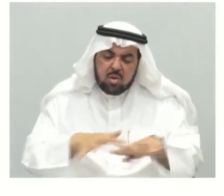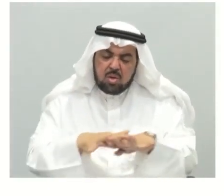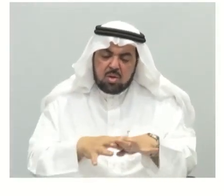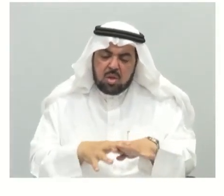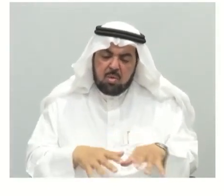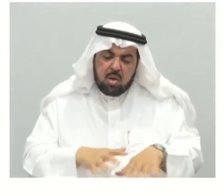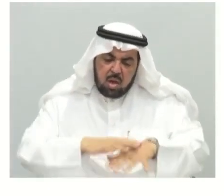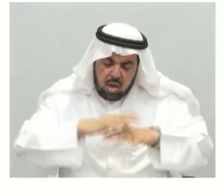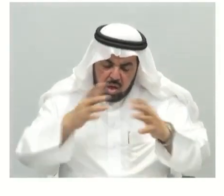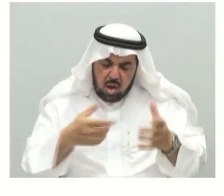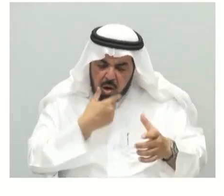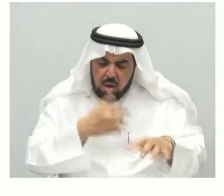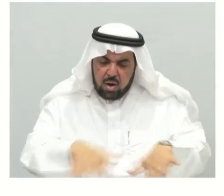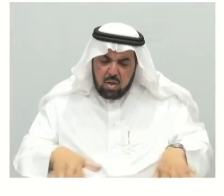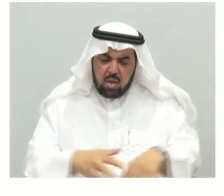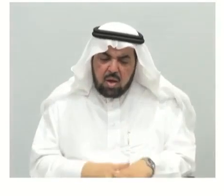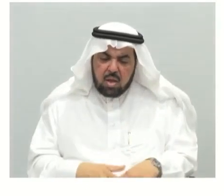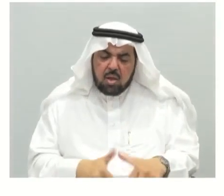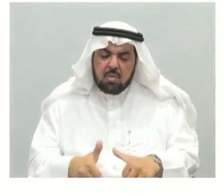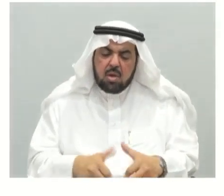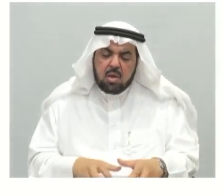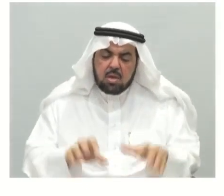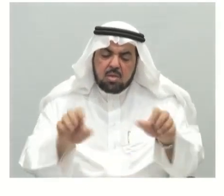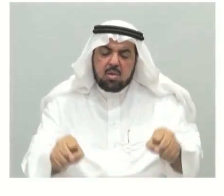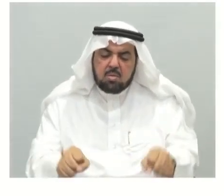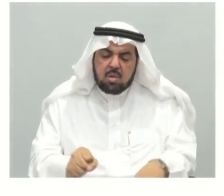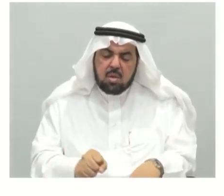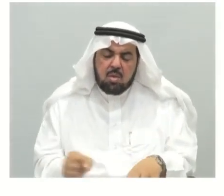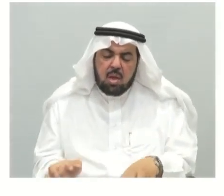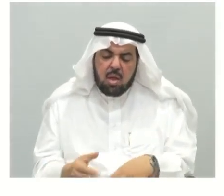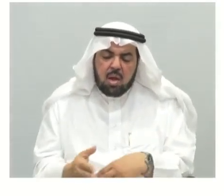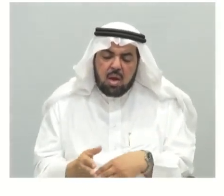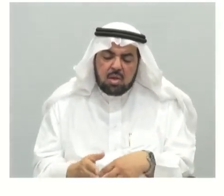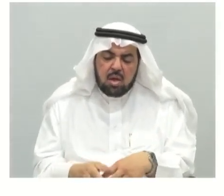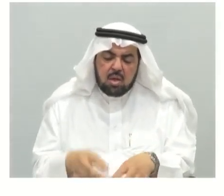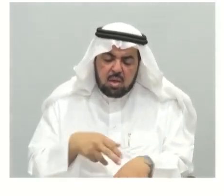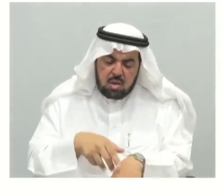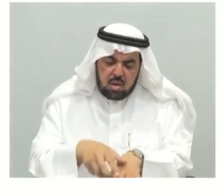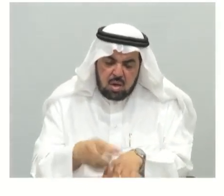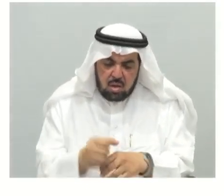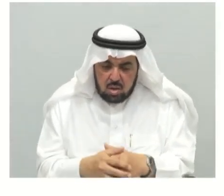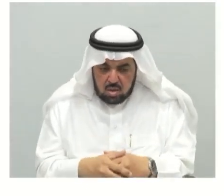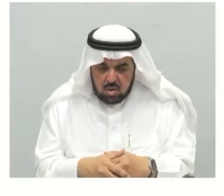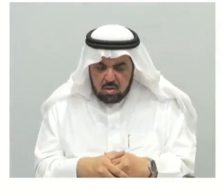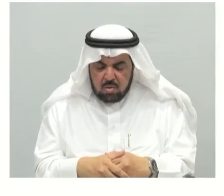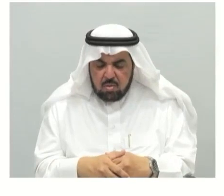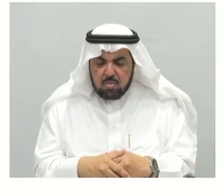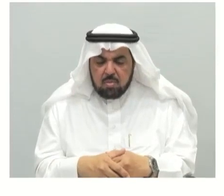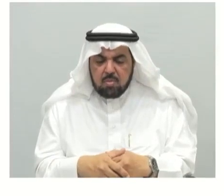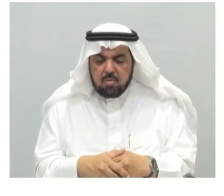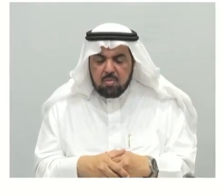على الارض ليتمكن من الامساك بالحشرات لانها تكون زاحفه على سطح الارض فنلاحظ